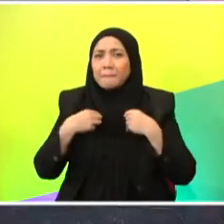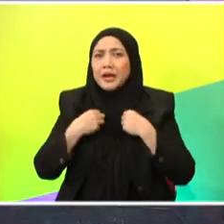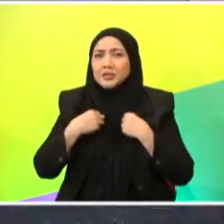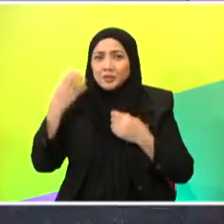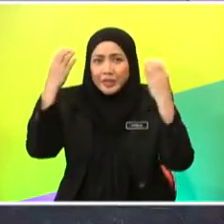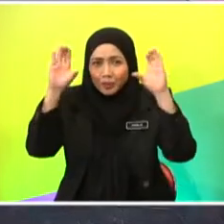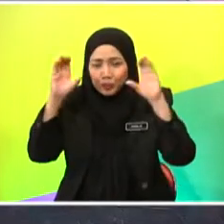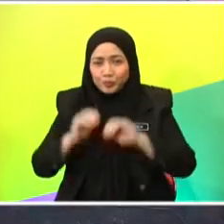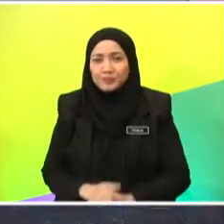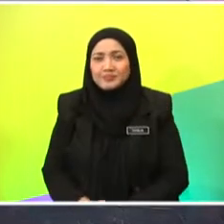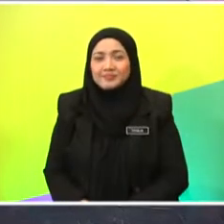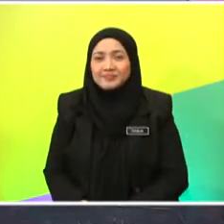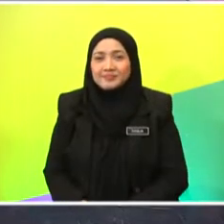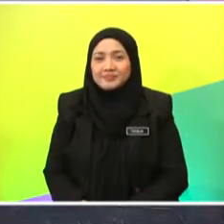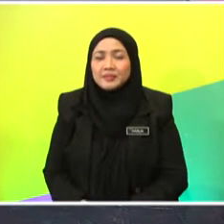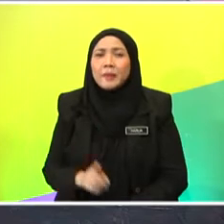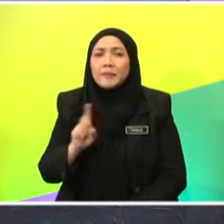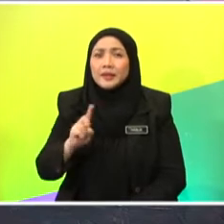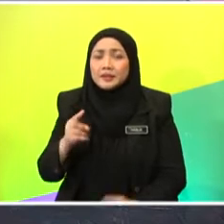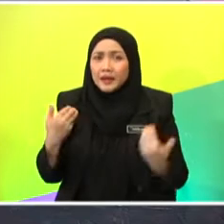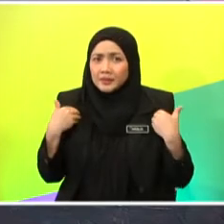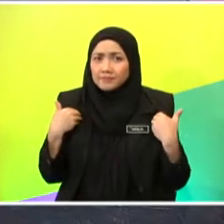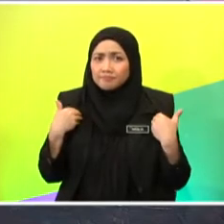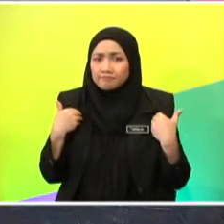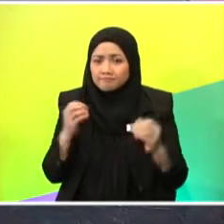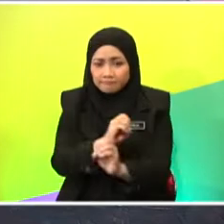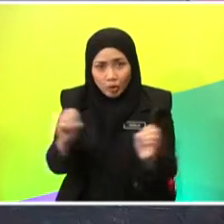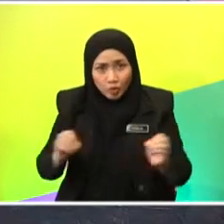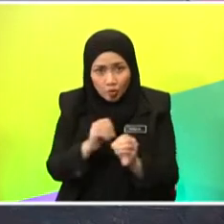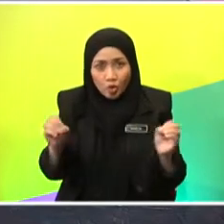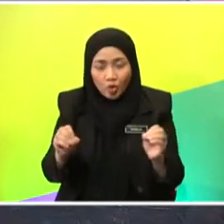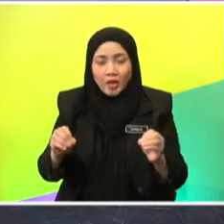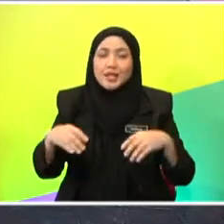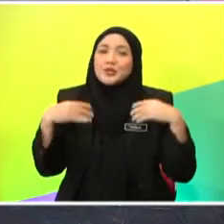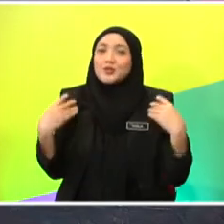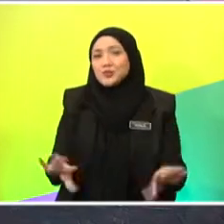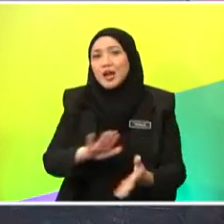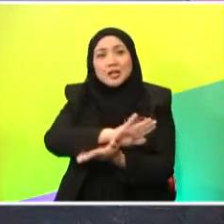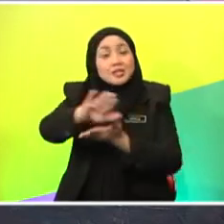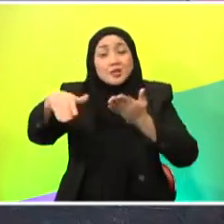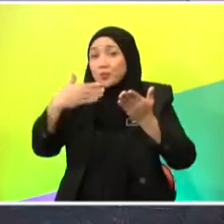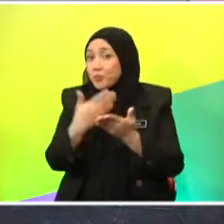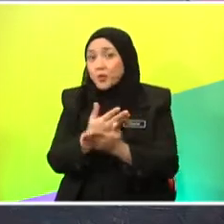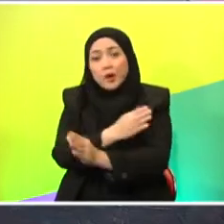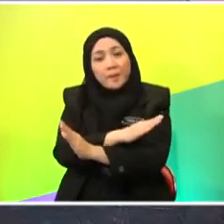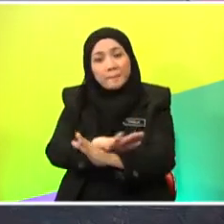kita bakul Bagaimana adalah kita yang kosong-kosong udah diisi tapi